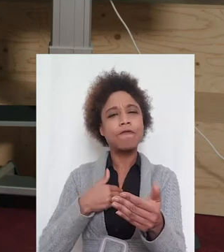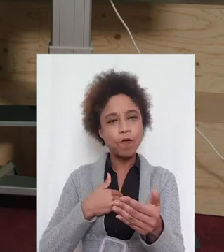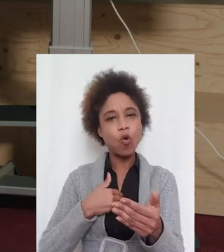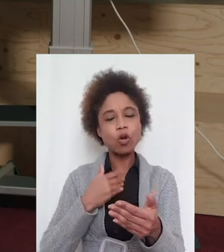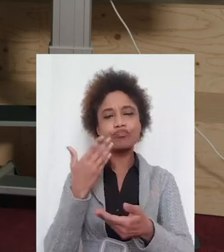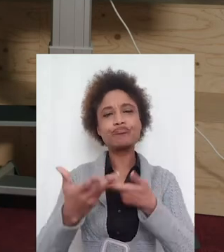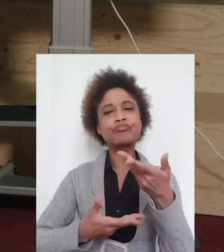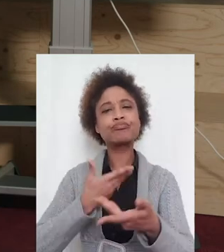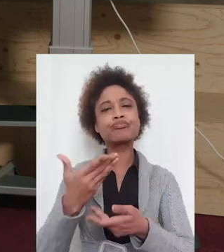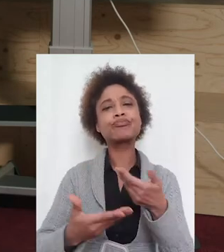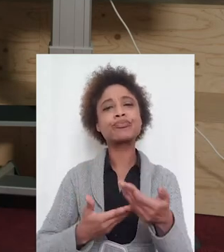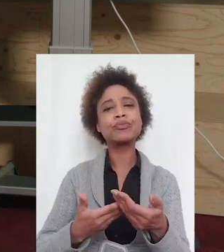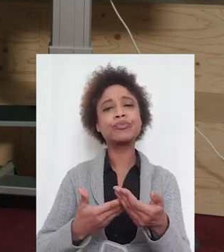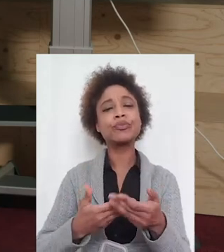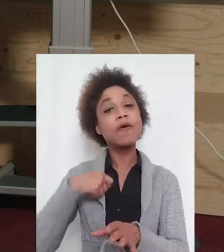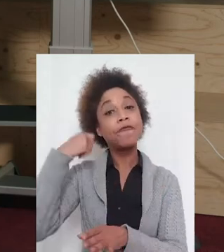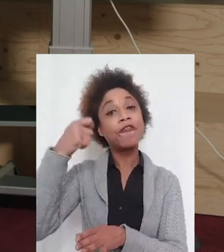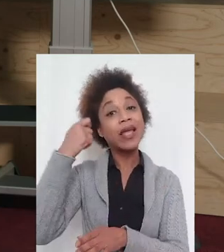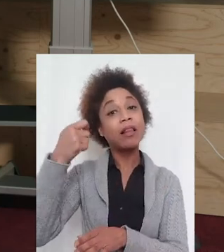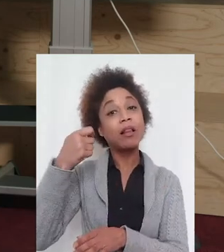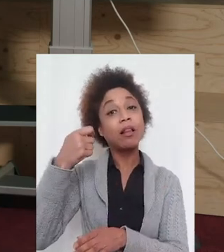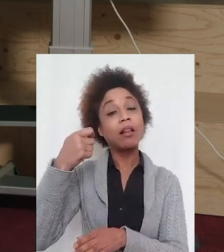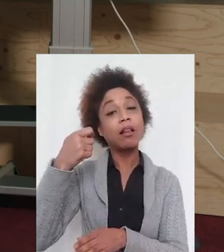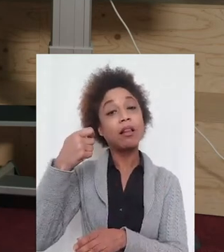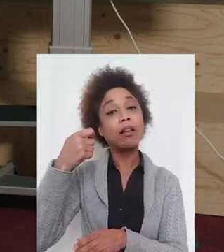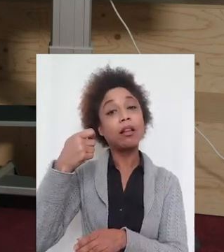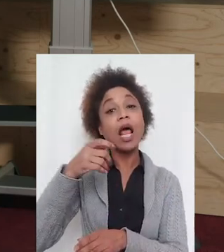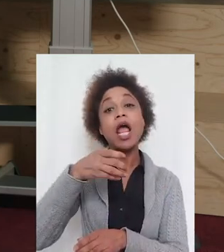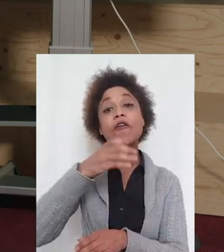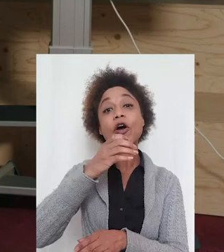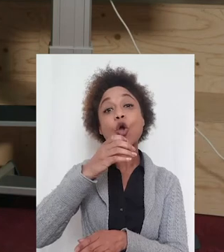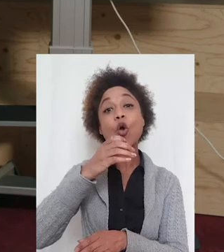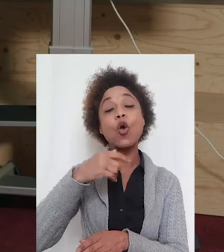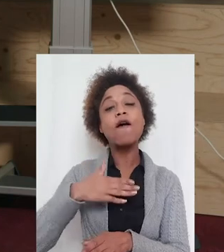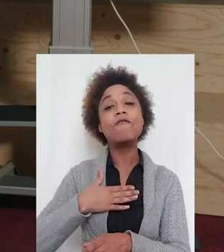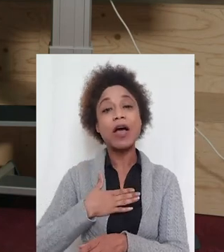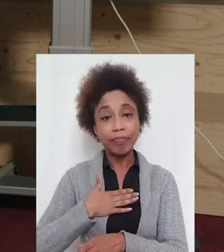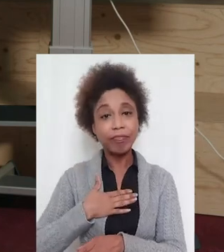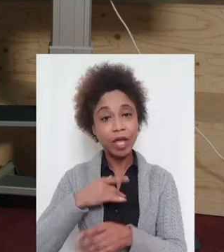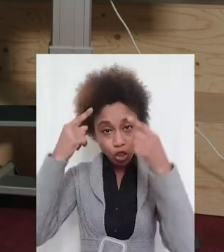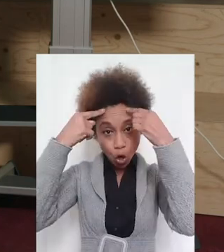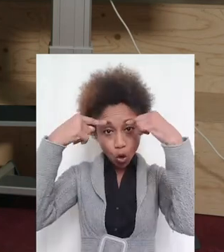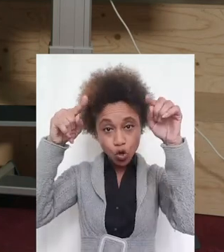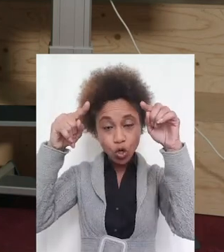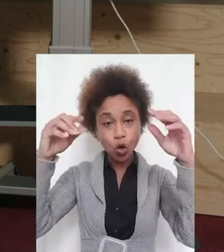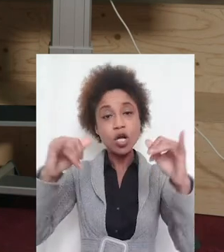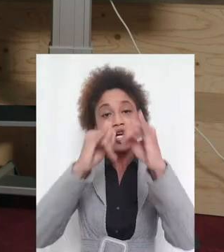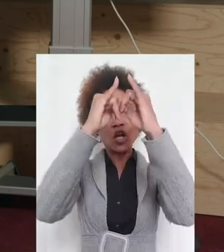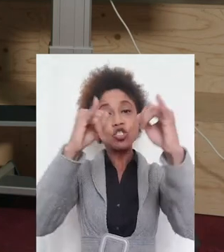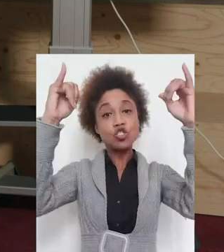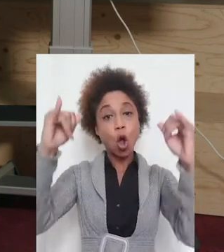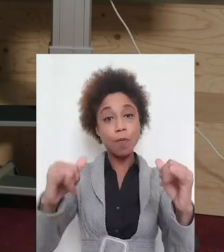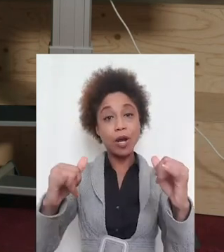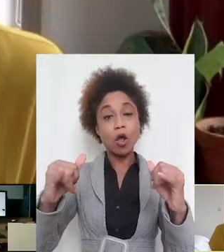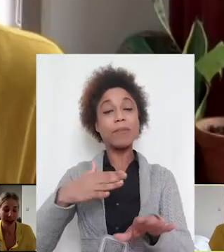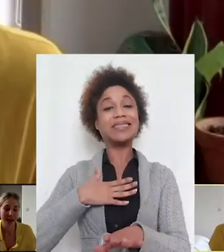gebeurt. Het filmpje is opgenomen in de foyer van de Koninklijke Schouwburg in Den Haag. Eerst vertelt Arlette